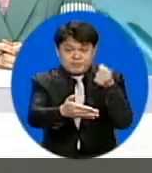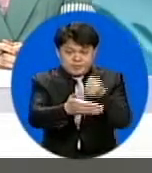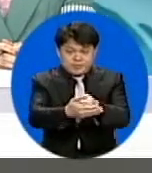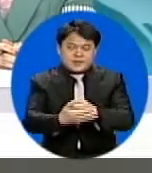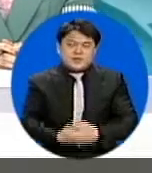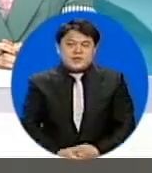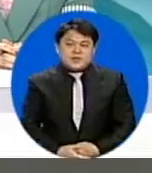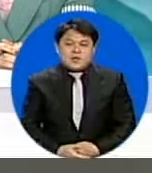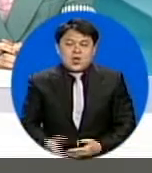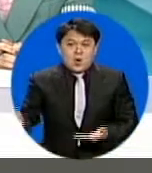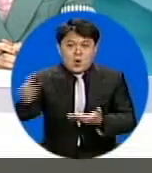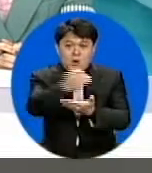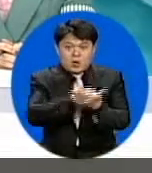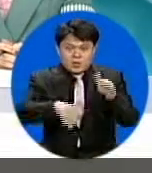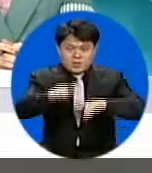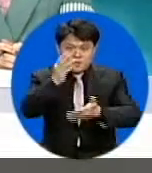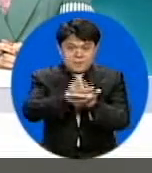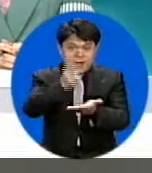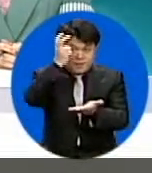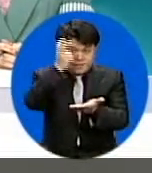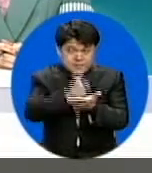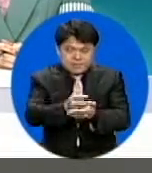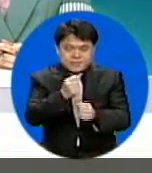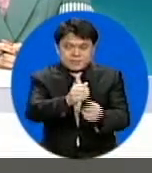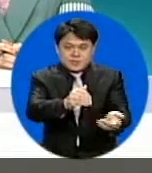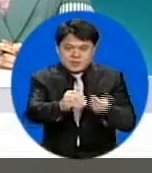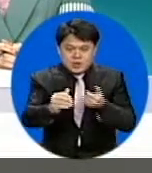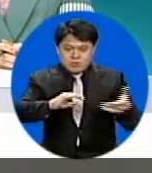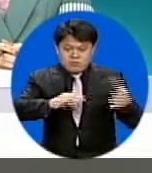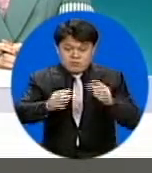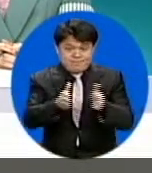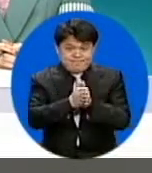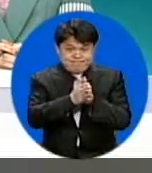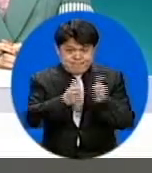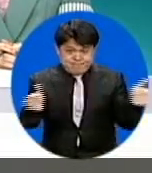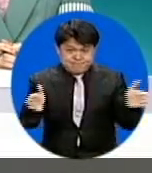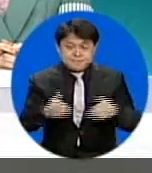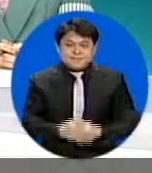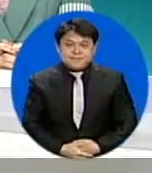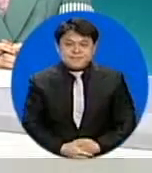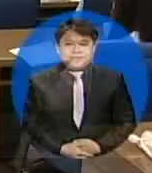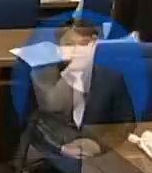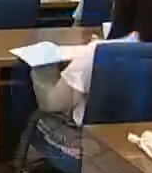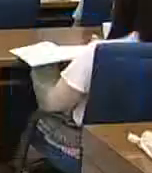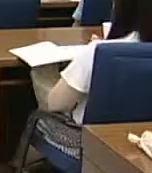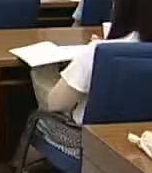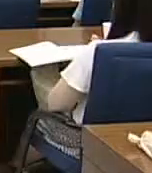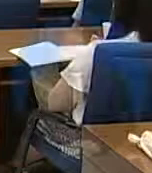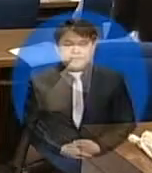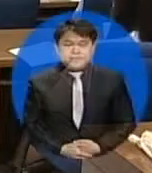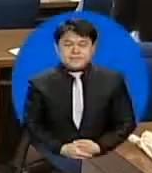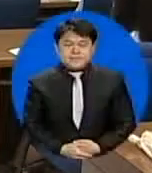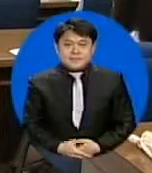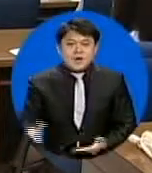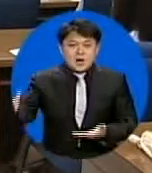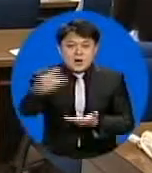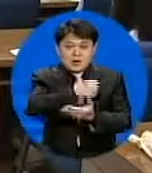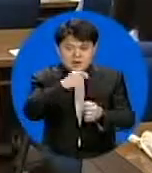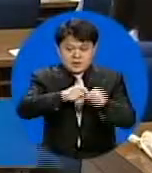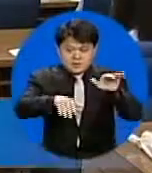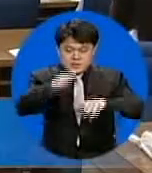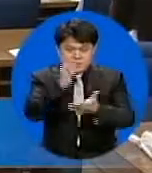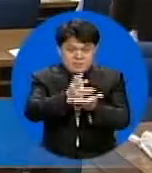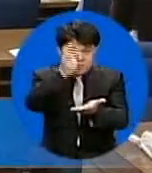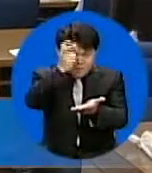했었는데요. 포괄적 차별금지법 제정을 앞두고 토론회가 열렸습니다. 최영아 기자입니다. 포괄적 차별금지법